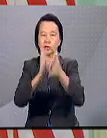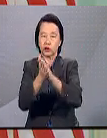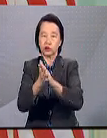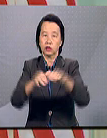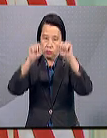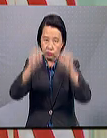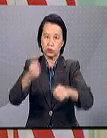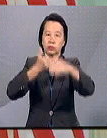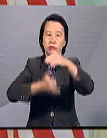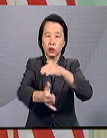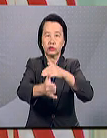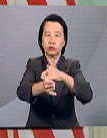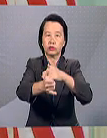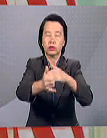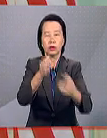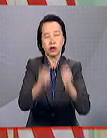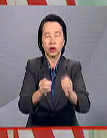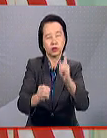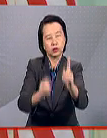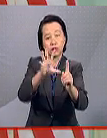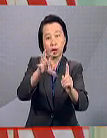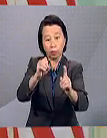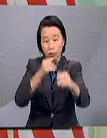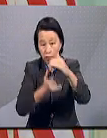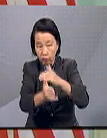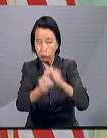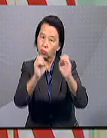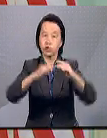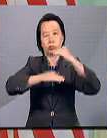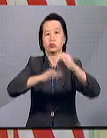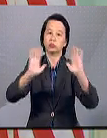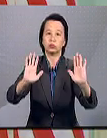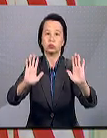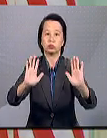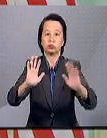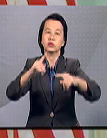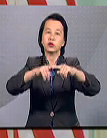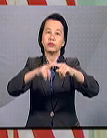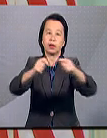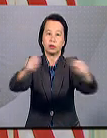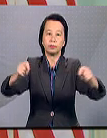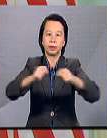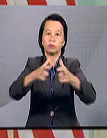setakat yang mampu sajalah. Kalau 150, 150 lah yang kita benarkan.